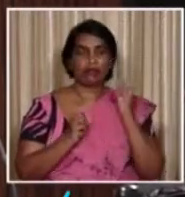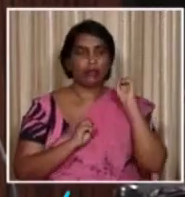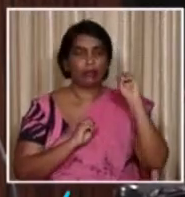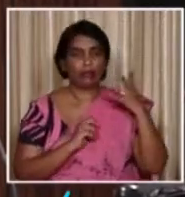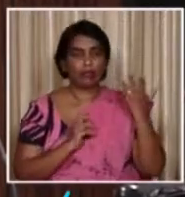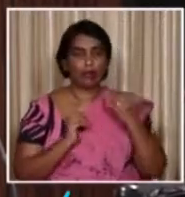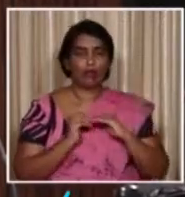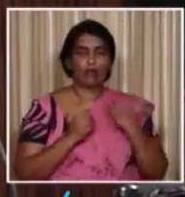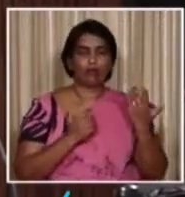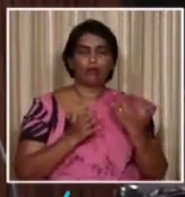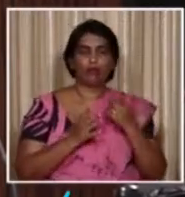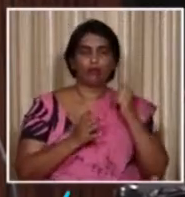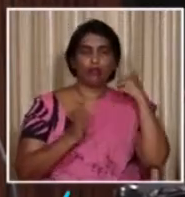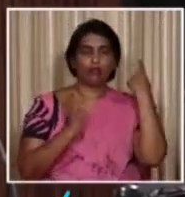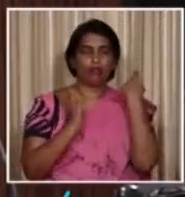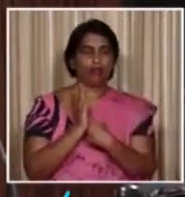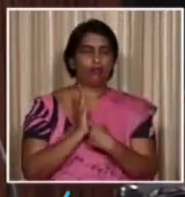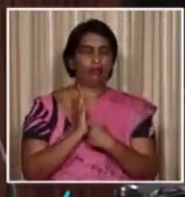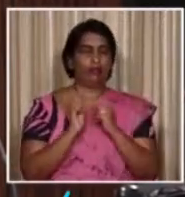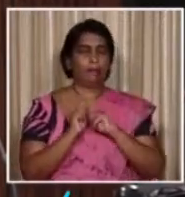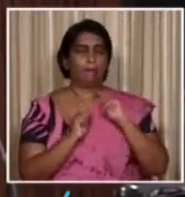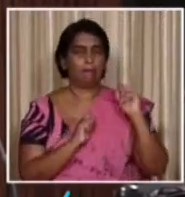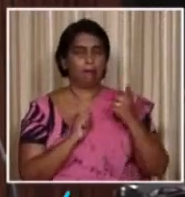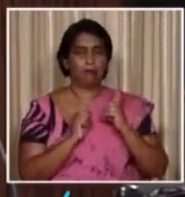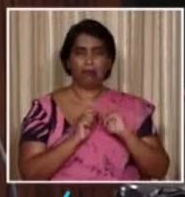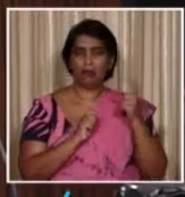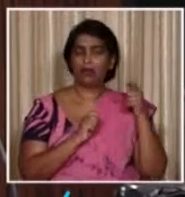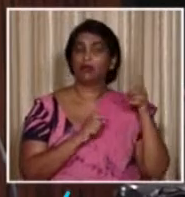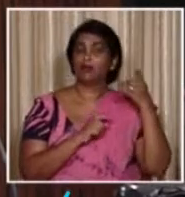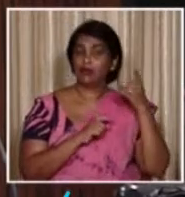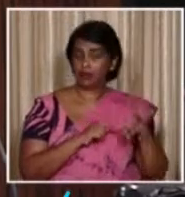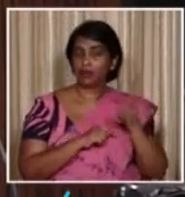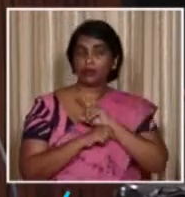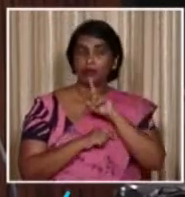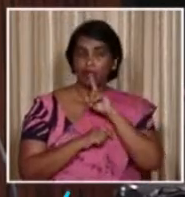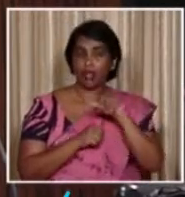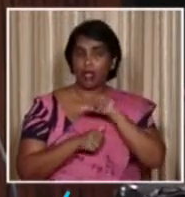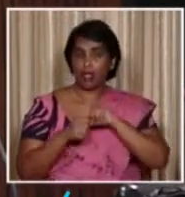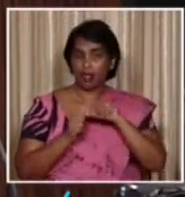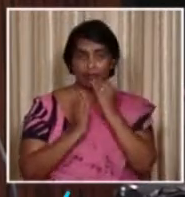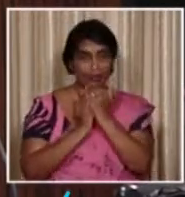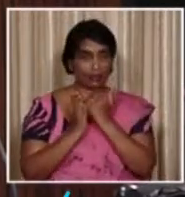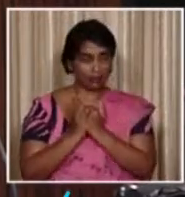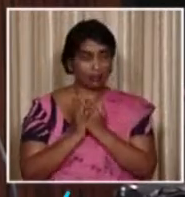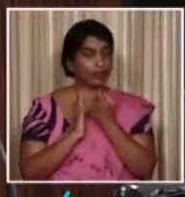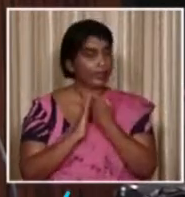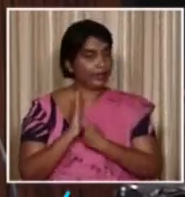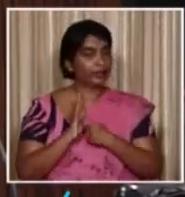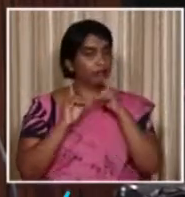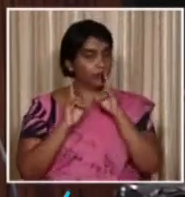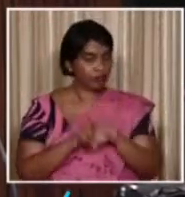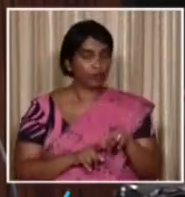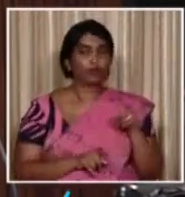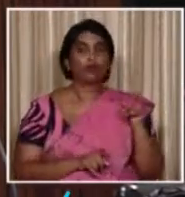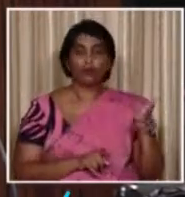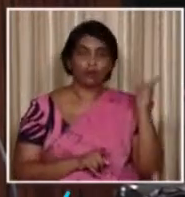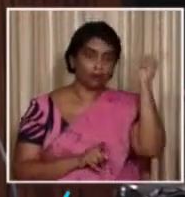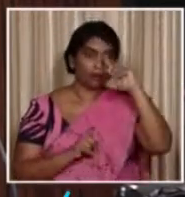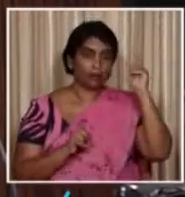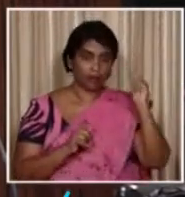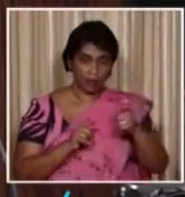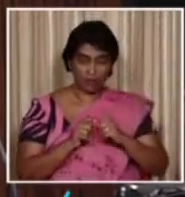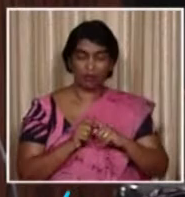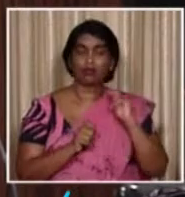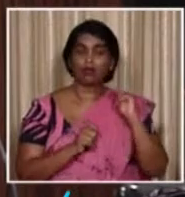අවුට් ගිහිල්ලා අසාදු ලේකන ගත කරපු තත්ත්වෙට පත් වෙලා තිබෙනවා ඉතින් අර කියන ආයතන සංග්‍රහයේ රෙගුලාසිය අනුව මේ අයට වැටුපක්